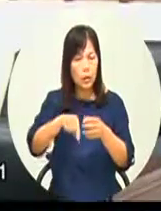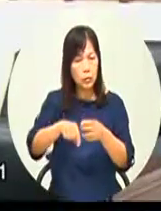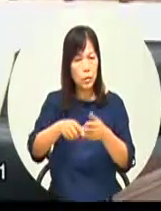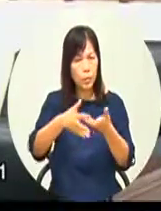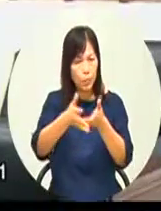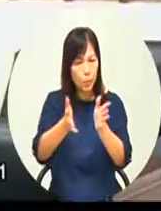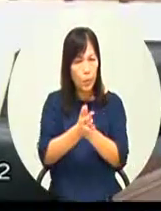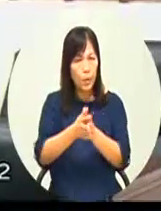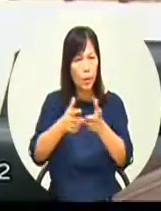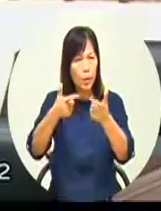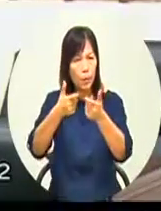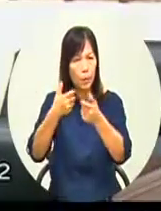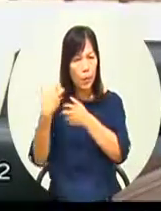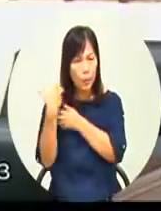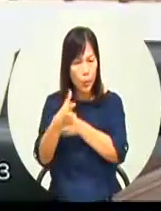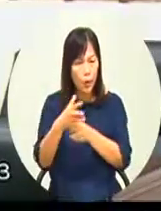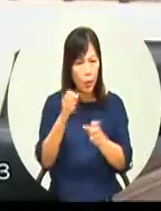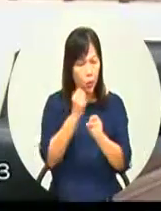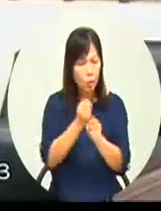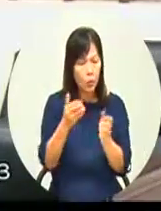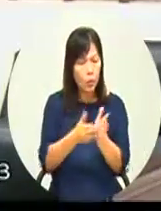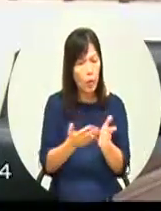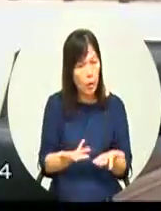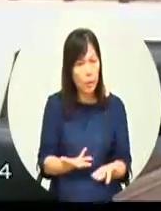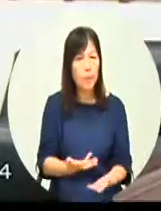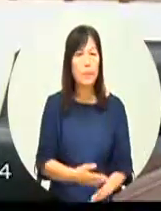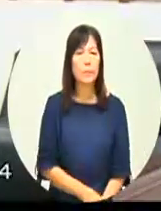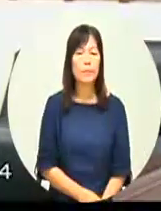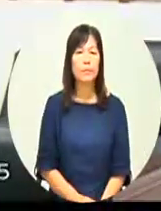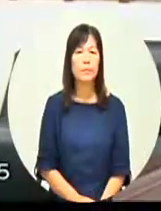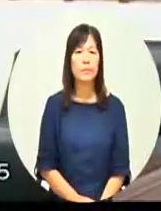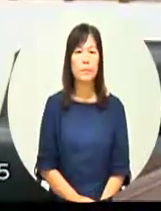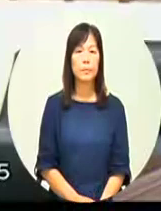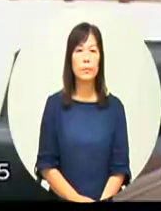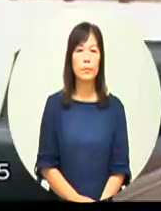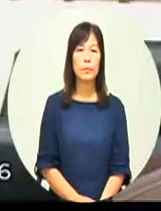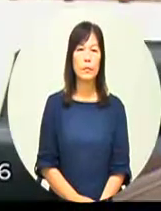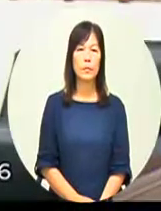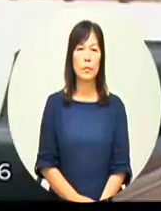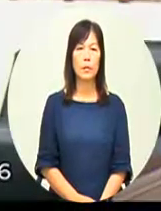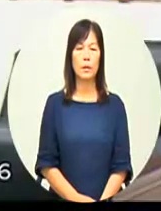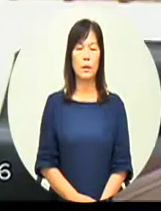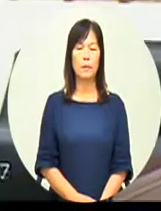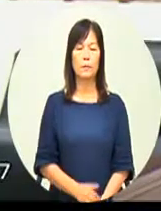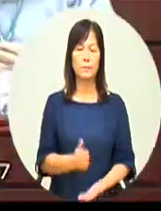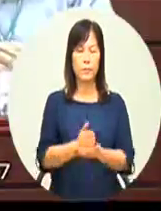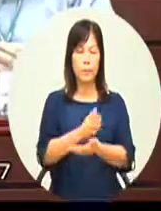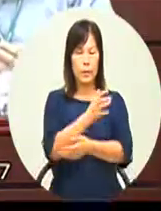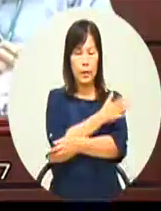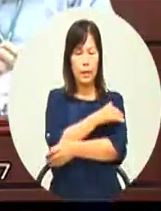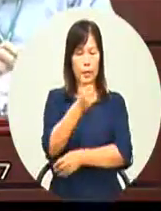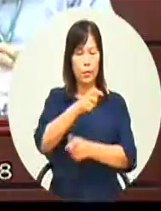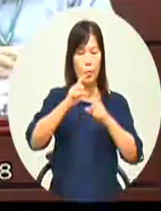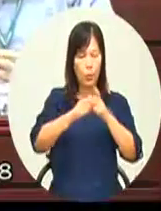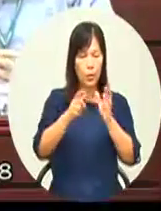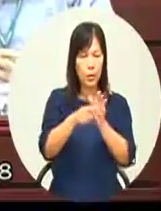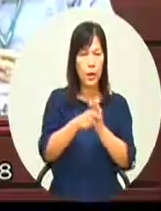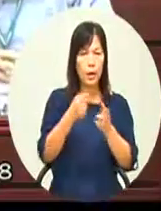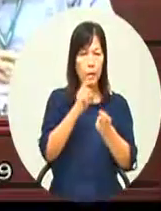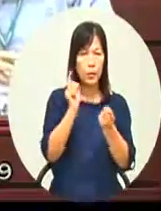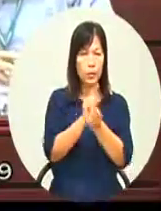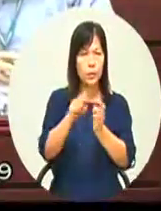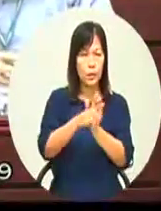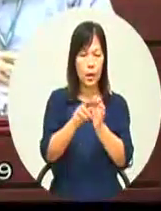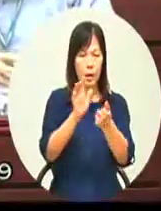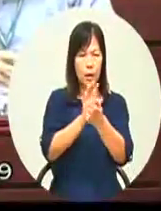经做好那个委外的工作了嘛？请交通局长简单回答。 交通局陈局长，请答复。 好，谢谢主席，谢谢李议员哈，对我们那个路